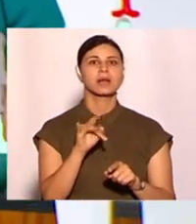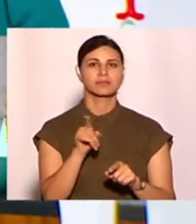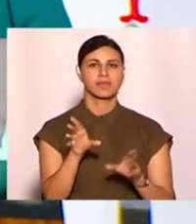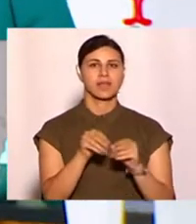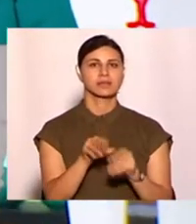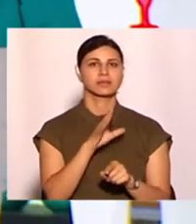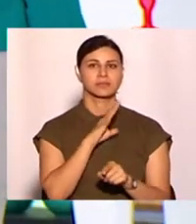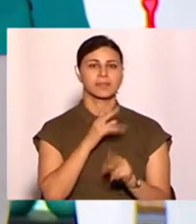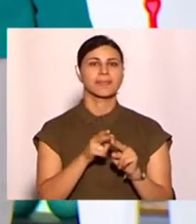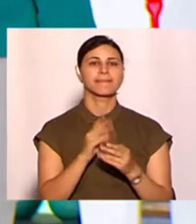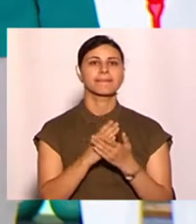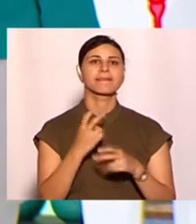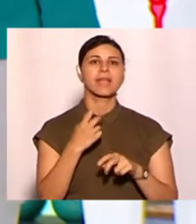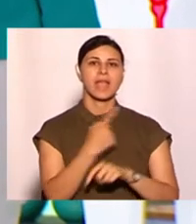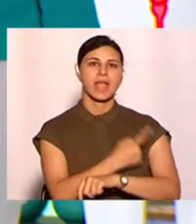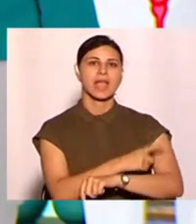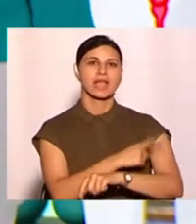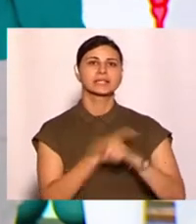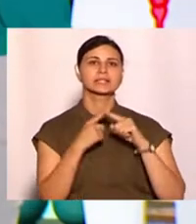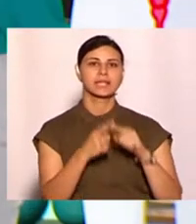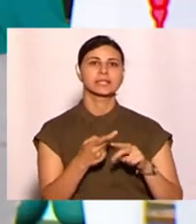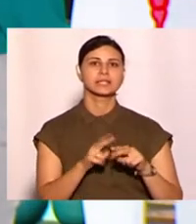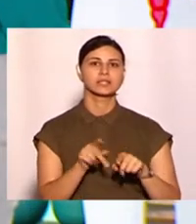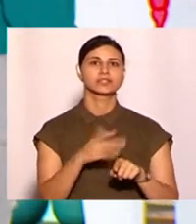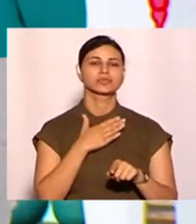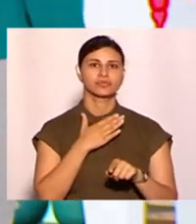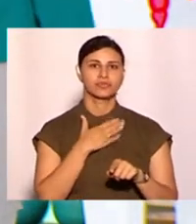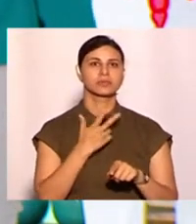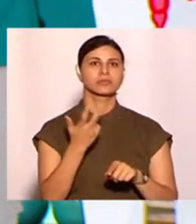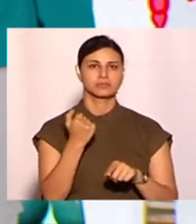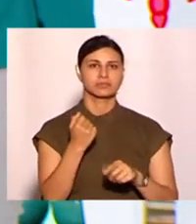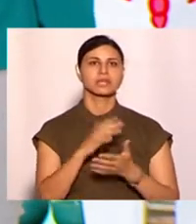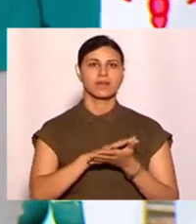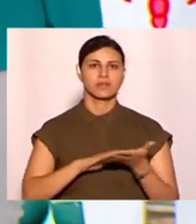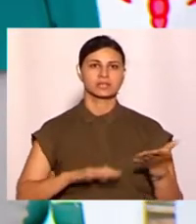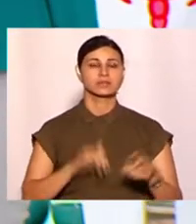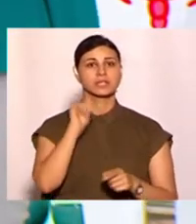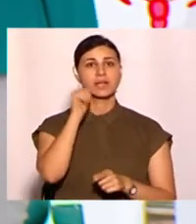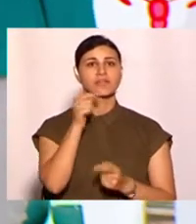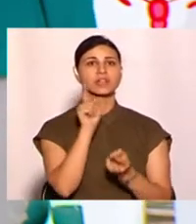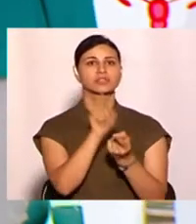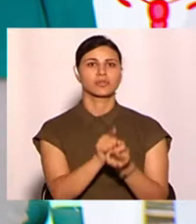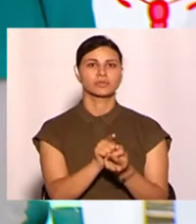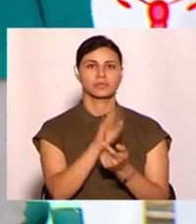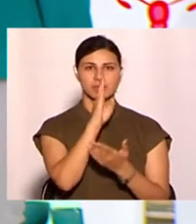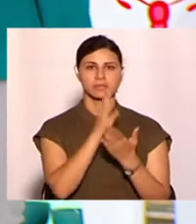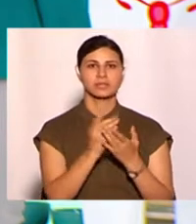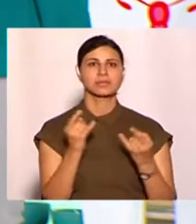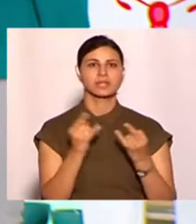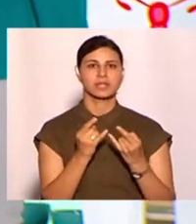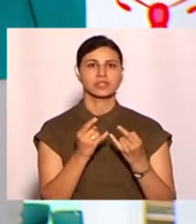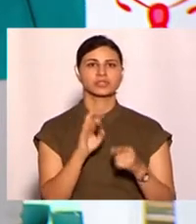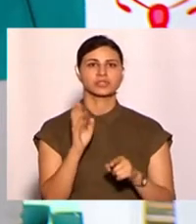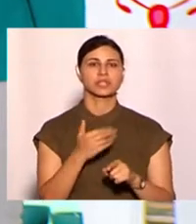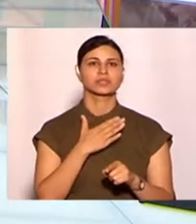იგი გახლავთ ექთანი და ჩვენ ამ რუბრიკას რასაკვირველია გავაგრძელებთ, ხვალ შევხვდებით ერთმანეთს პირდაპირ ეთერში